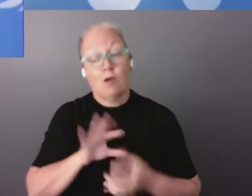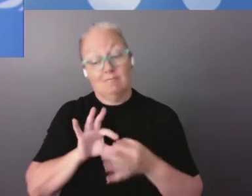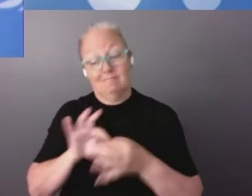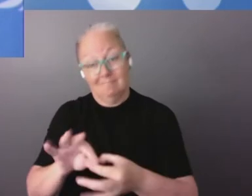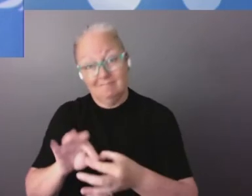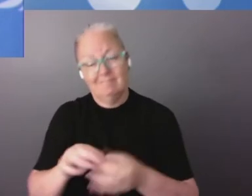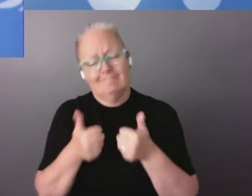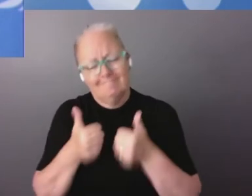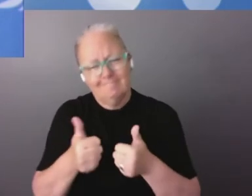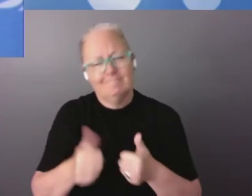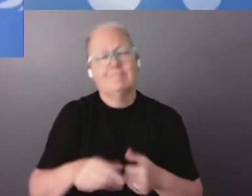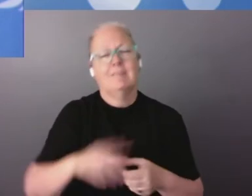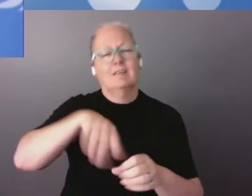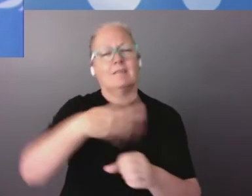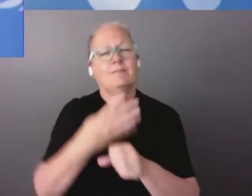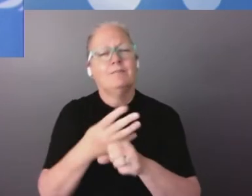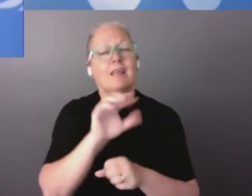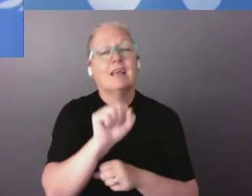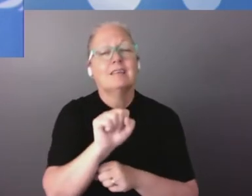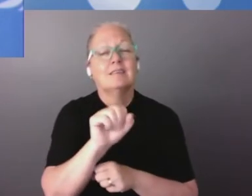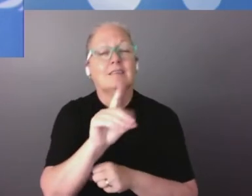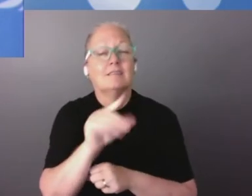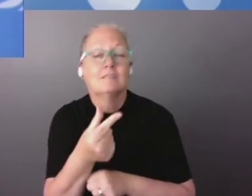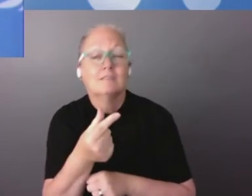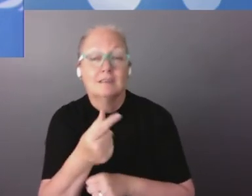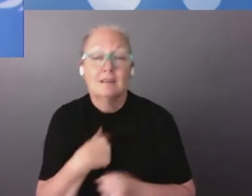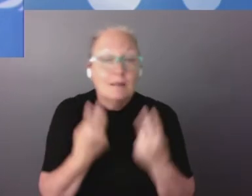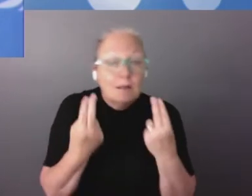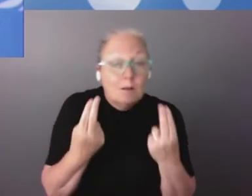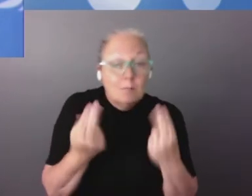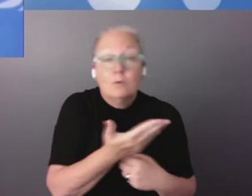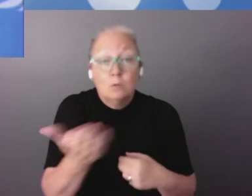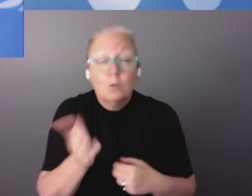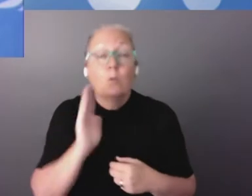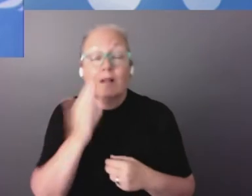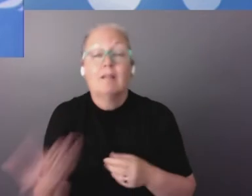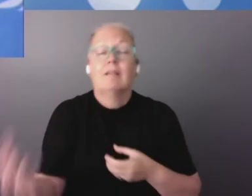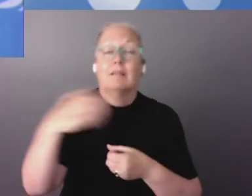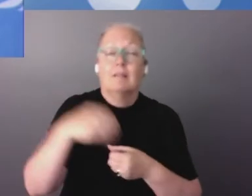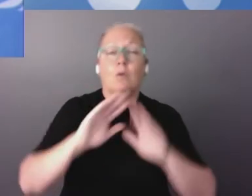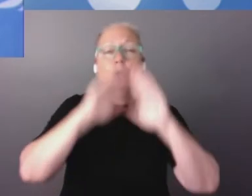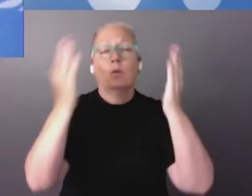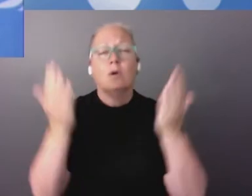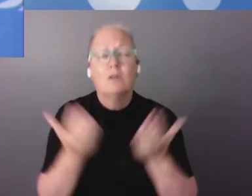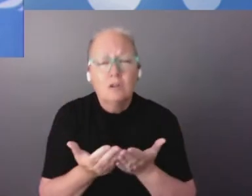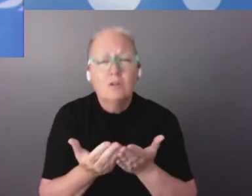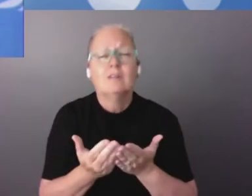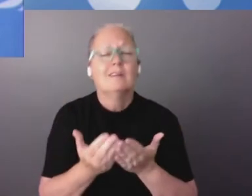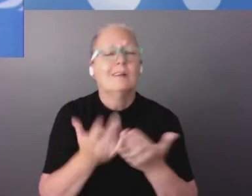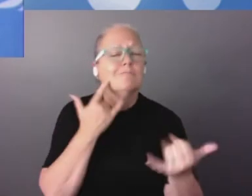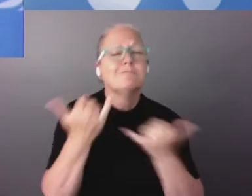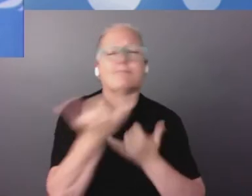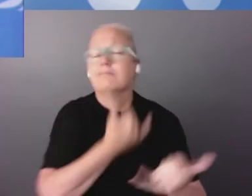أثناء هذه القمة الرقمية، وننتظر أيضا المقترحات الناتجة عن التقرير